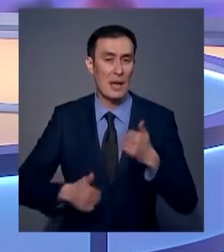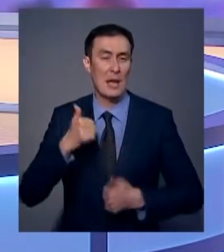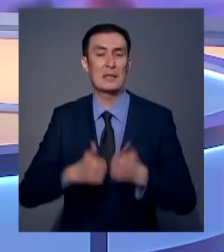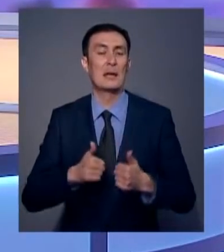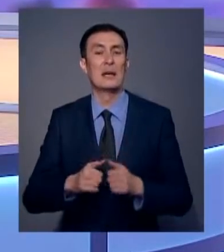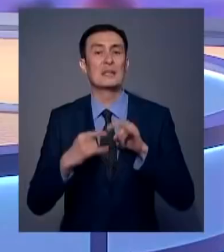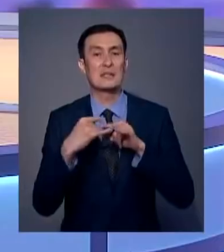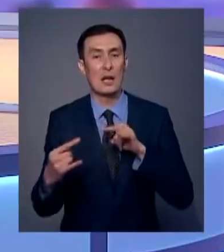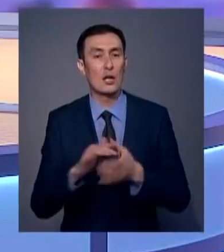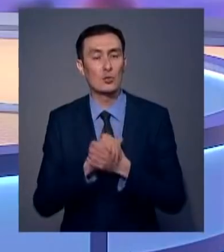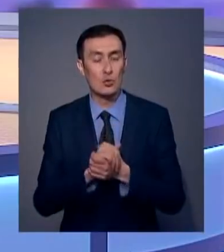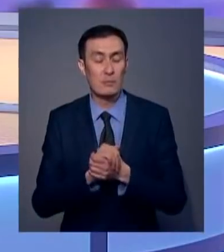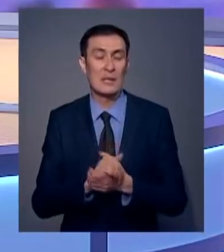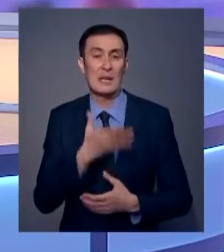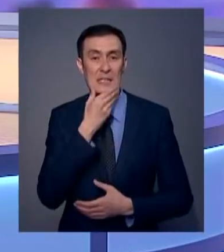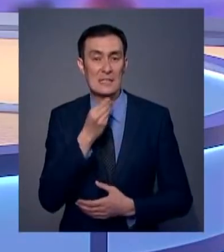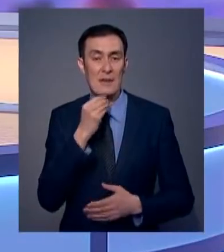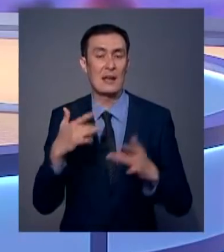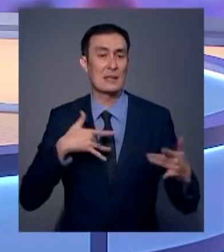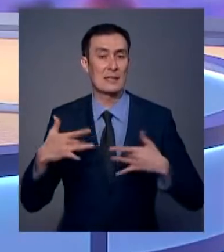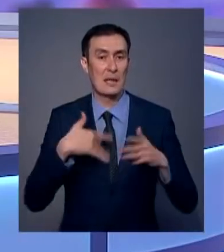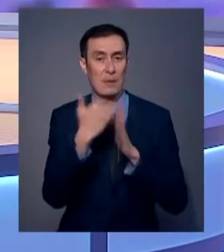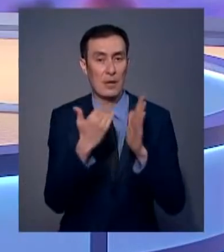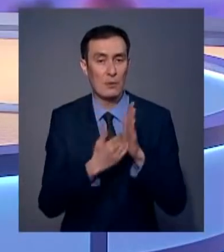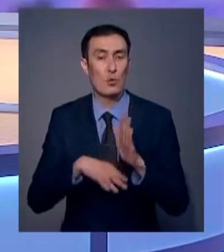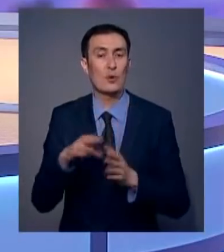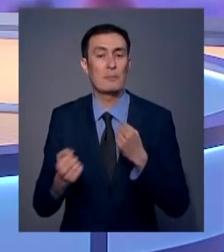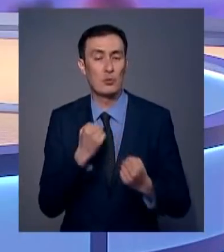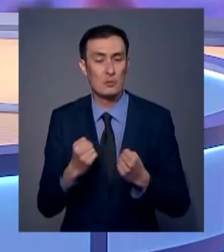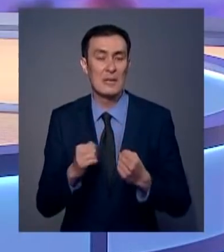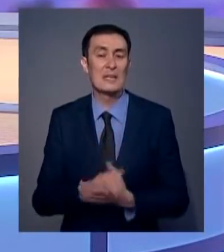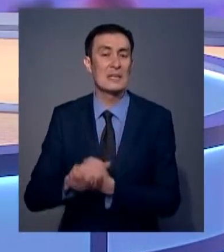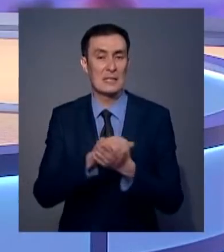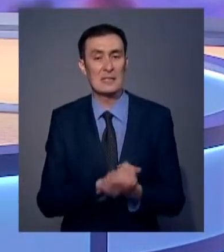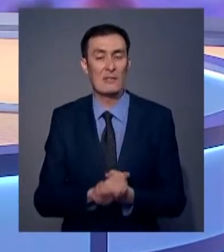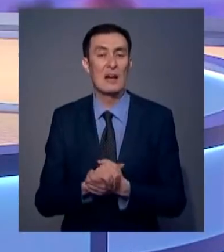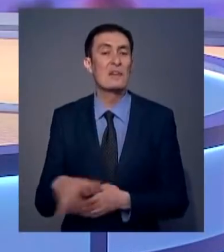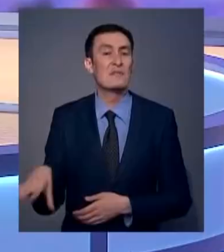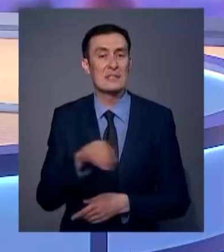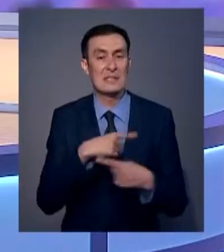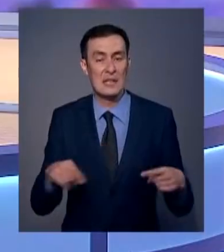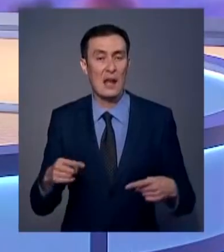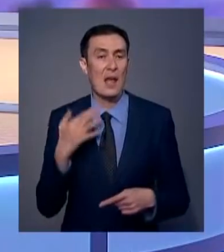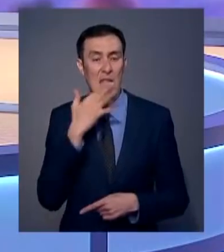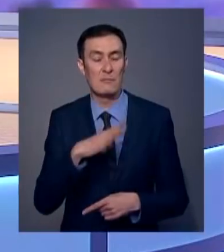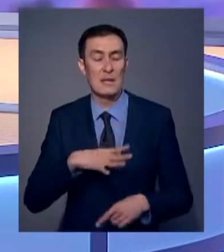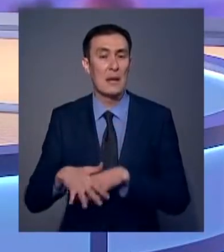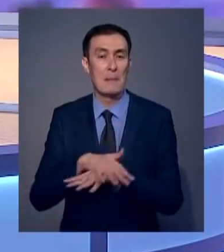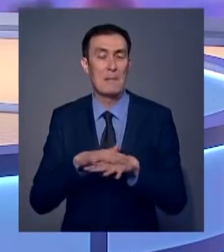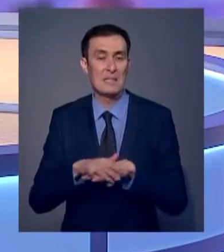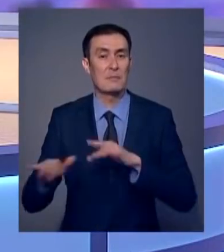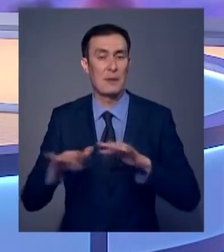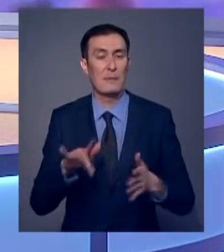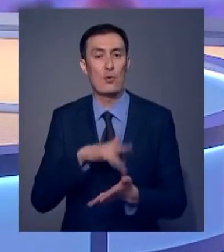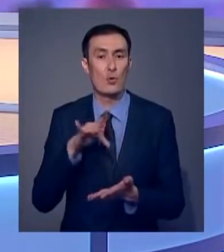Дастархан дружбы и яркая концертная программа. Праздник направлен на укрепление дружбы и единства всех этносов. Массовые мероприятия прошли в Таразе